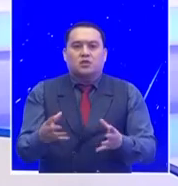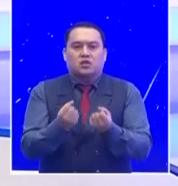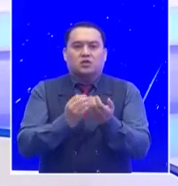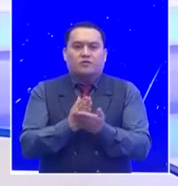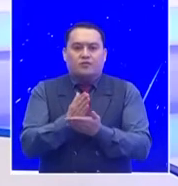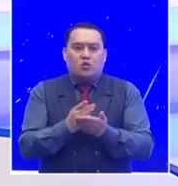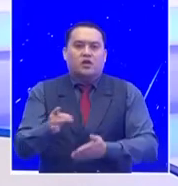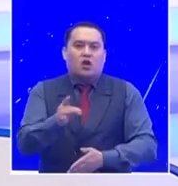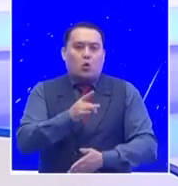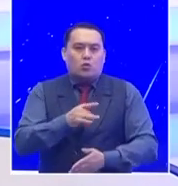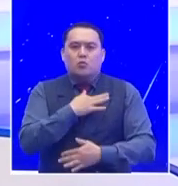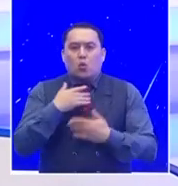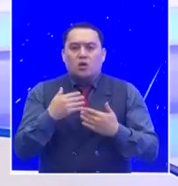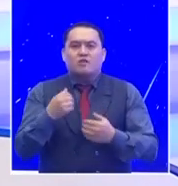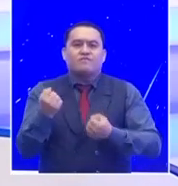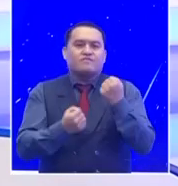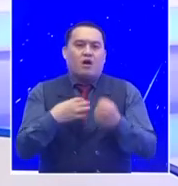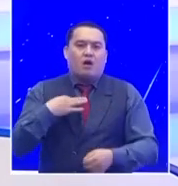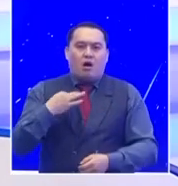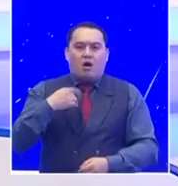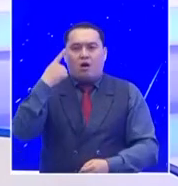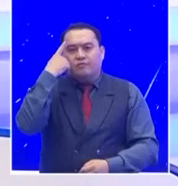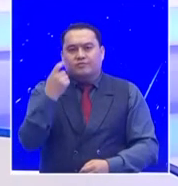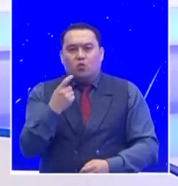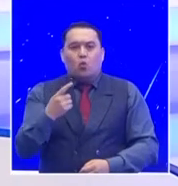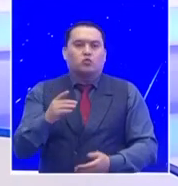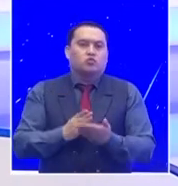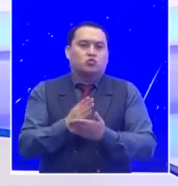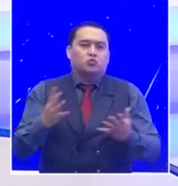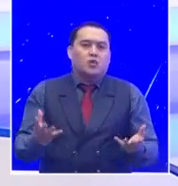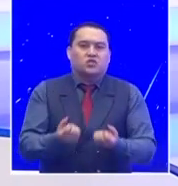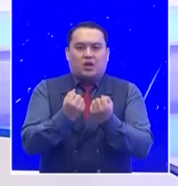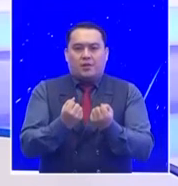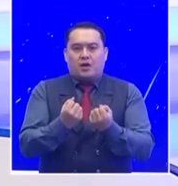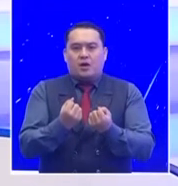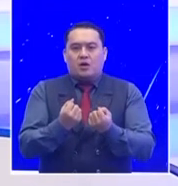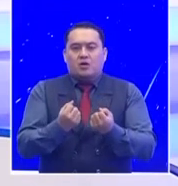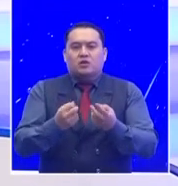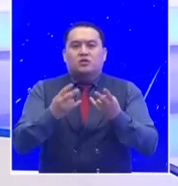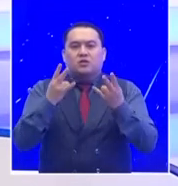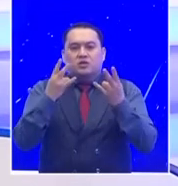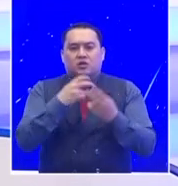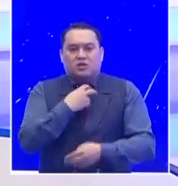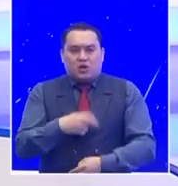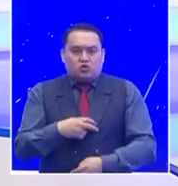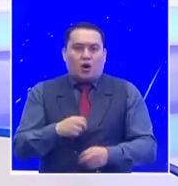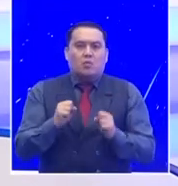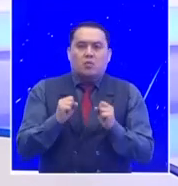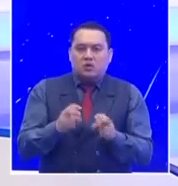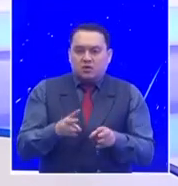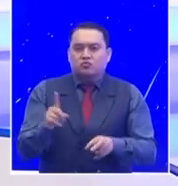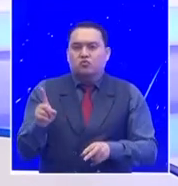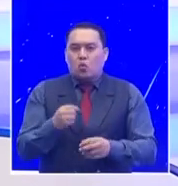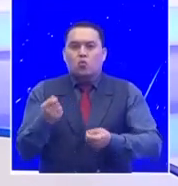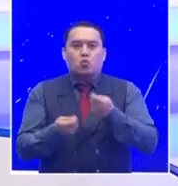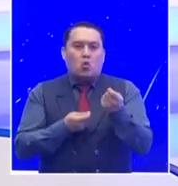ДЧС региона. Многие водители пренебрегли СМС-оповещениями служб спасения, тем самым подвергнув свою жизнь опасности. В связи с